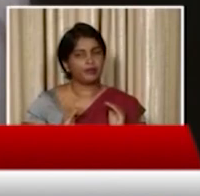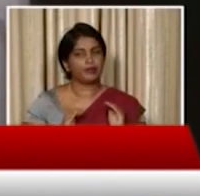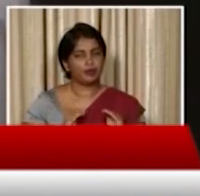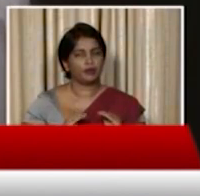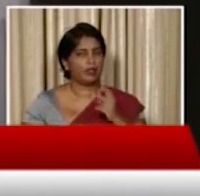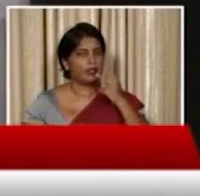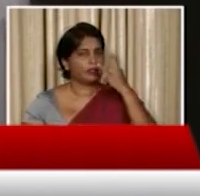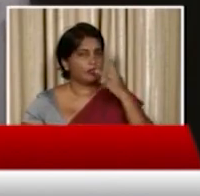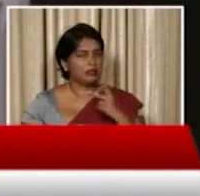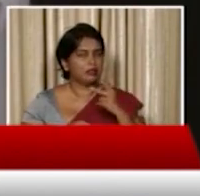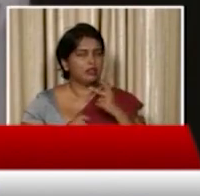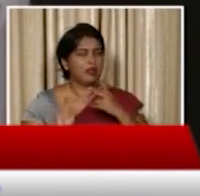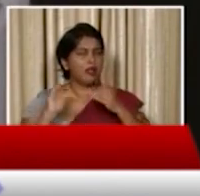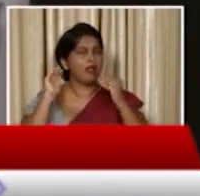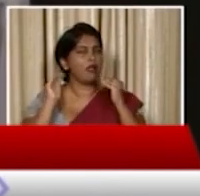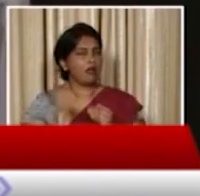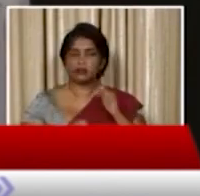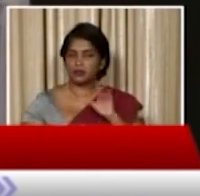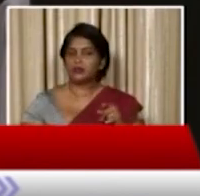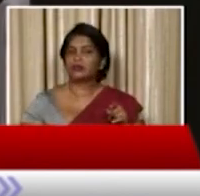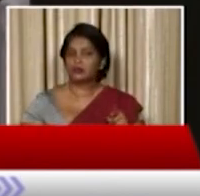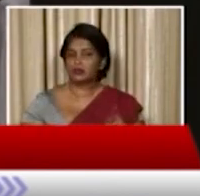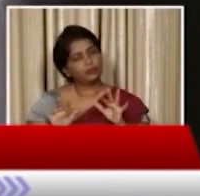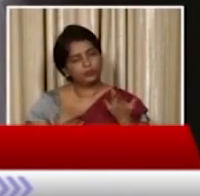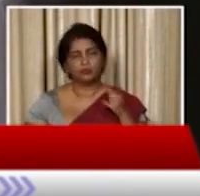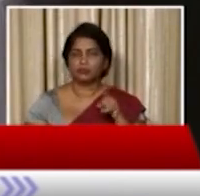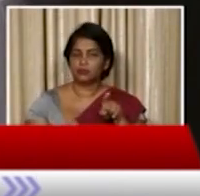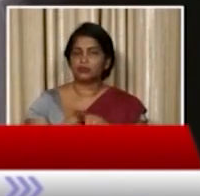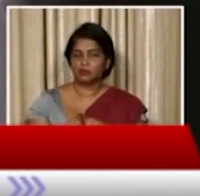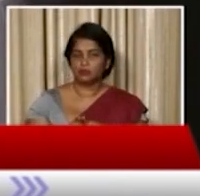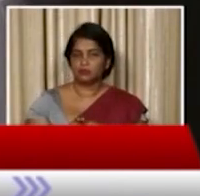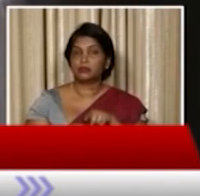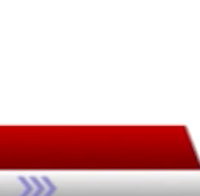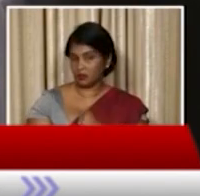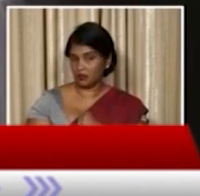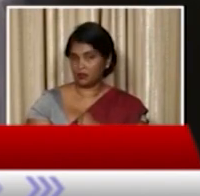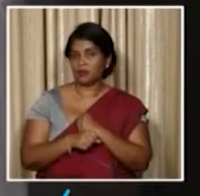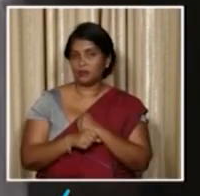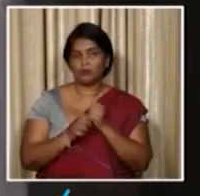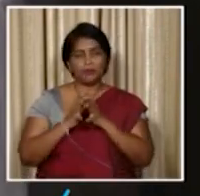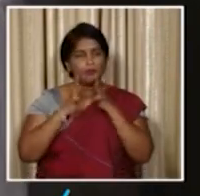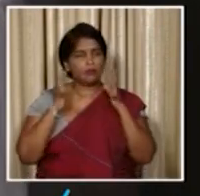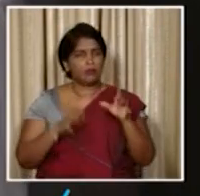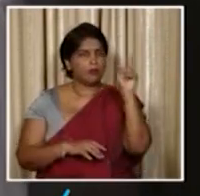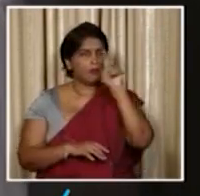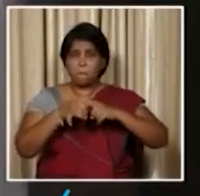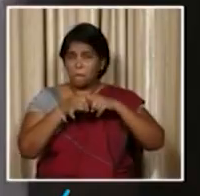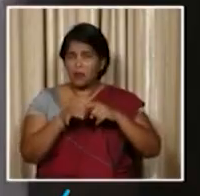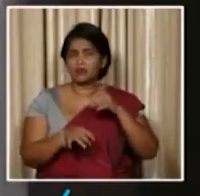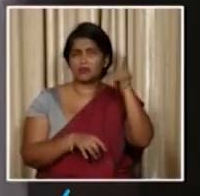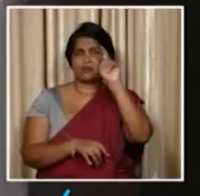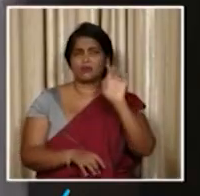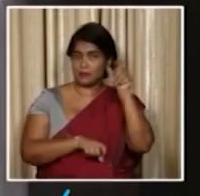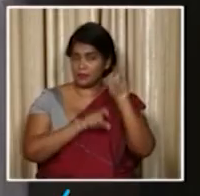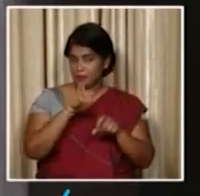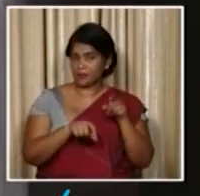දෙකේ සීමාවෙනුත් පහලට ගෙනවිලා සීමා කරන්නට කටයුතු කරලා තිබෙනවා මම හිතන්නේ මේ රජයට ලොකු ප්‍රශ්නයක් මේ අපි ප්‍රශ්නේ අහනගෙන දැන් අද